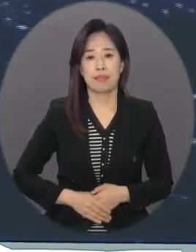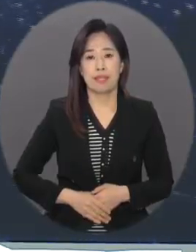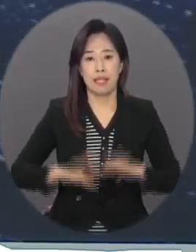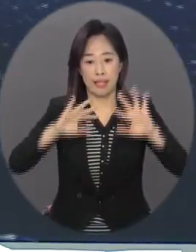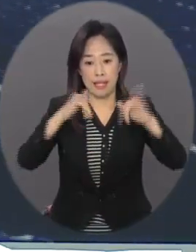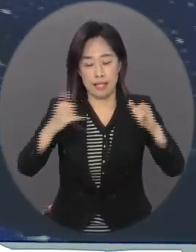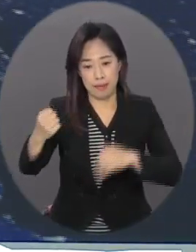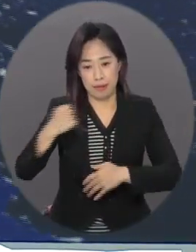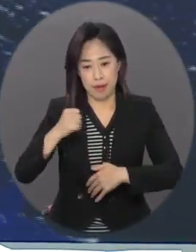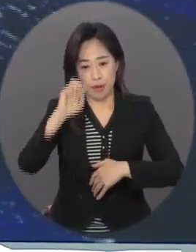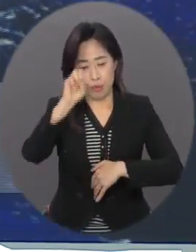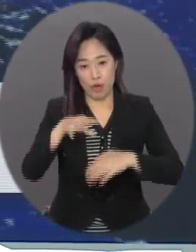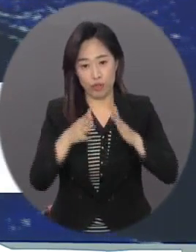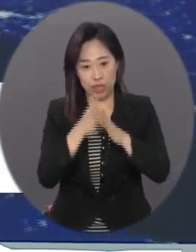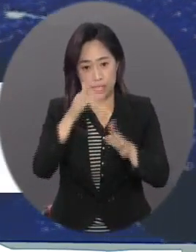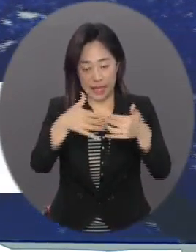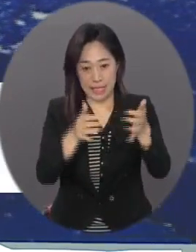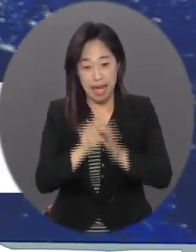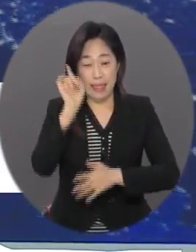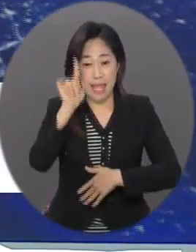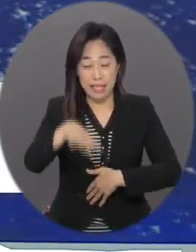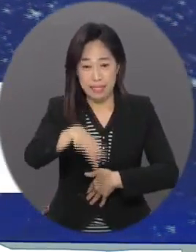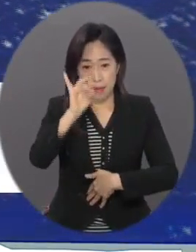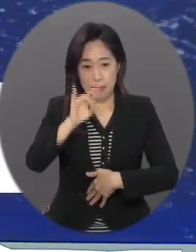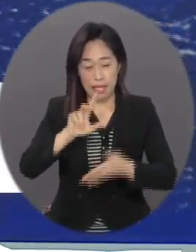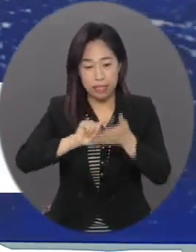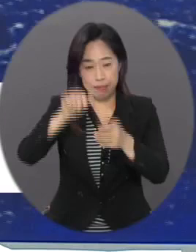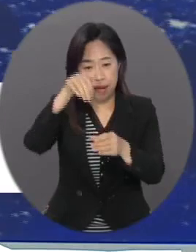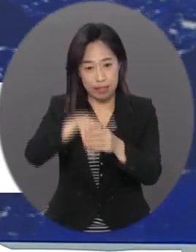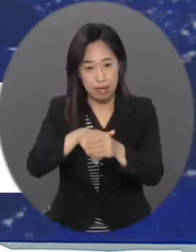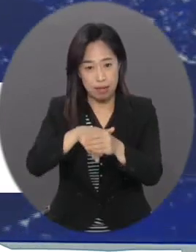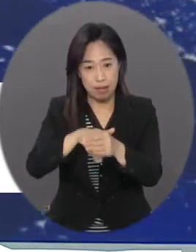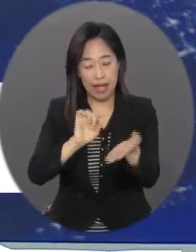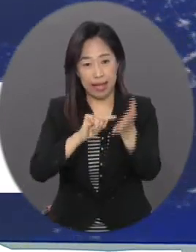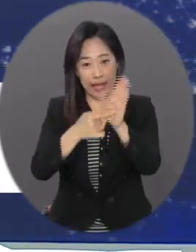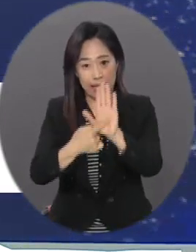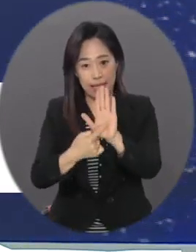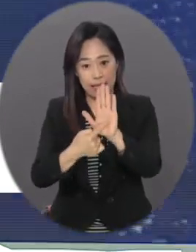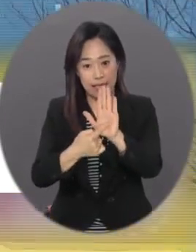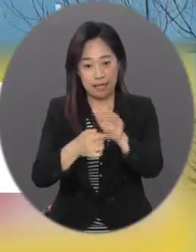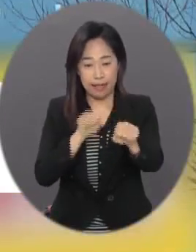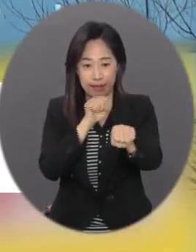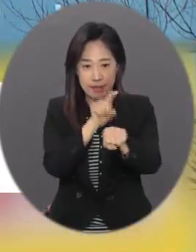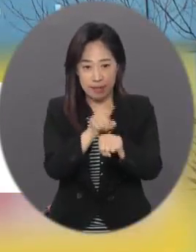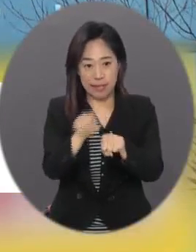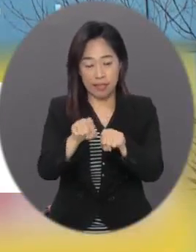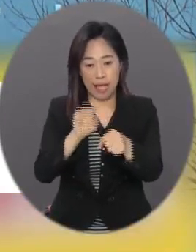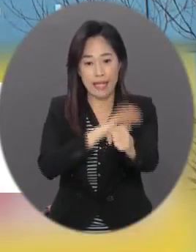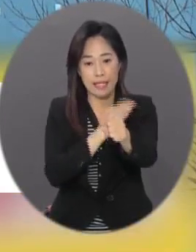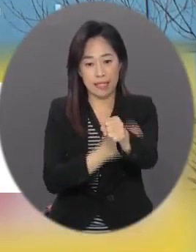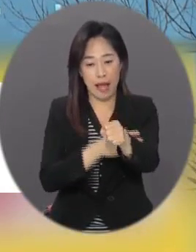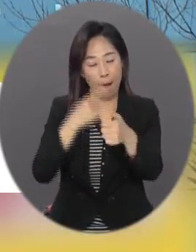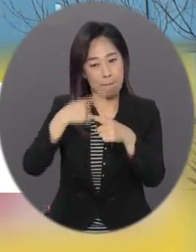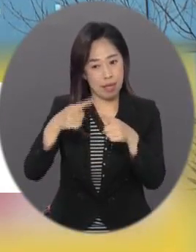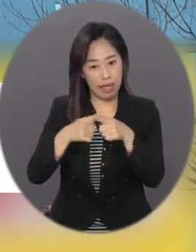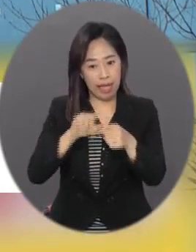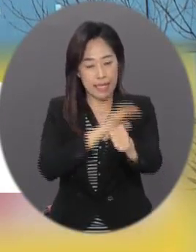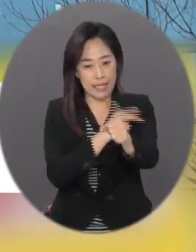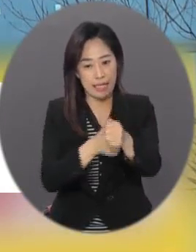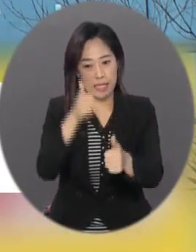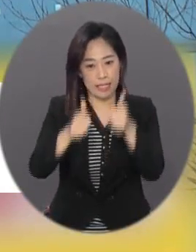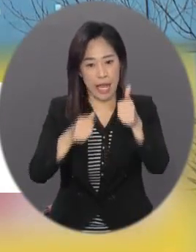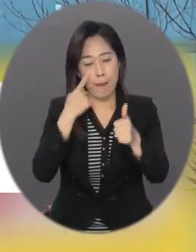국민의 힘 광주시장 2 매일 처음으로 지방선거에 나설 후보들의 자질과 능력을 평가하는 자격 시험을